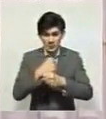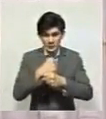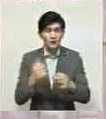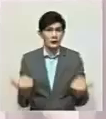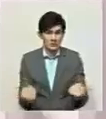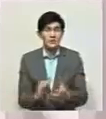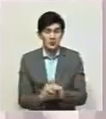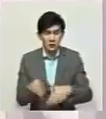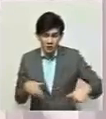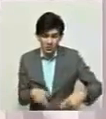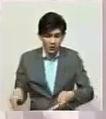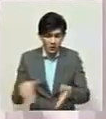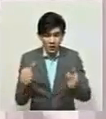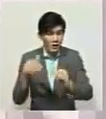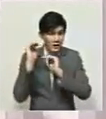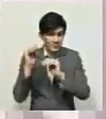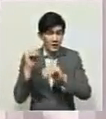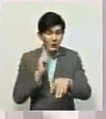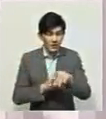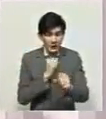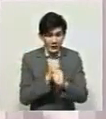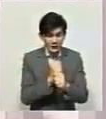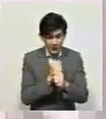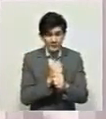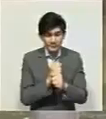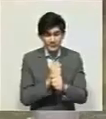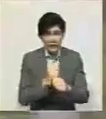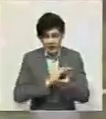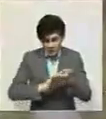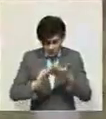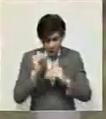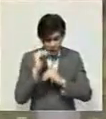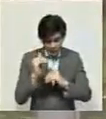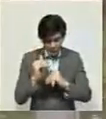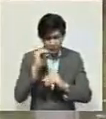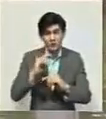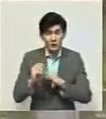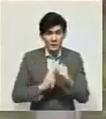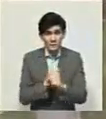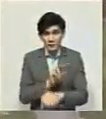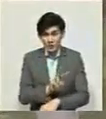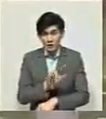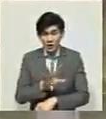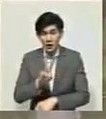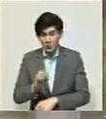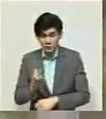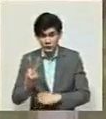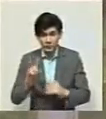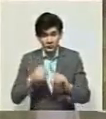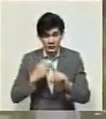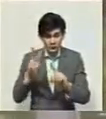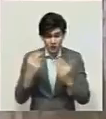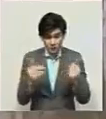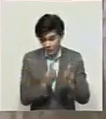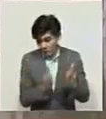เสริมเหล็กริมคลองลาดพร้าวมีระยะเวลาโครงการที่จะดำเนินการให้แล้วเสร็จภายในปลายปี2562มีระยะทาง